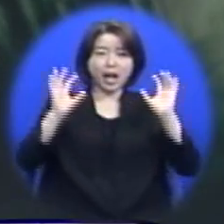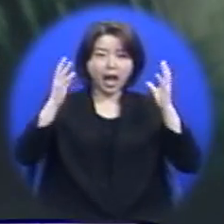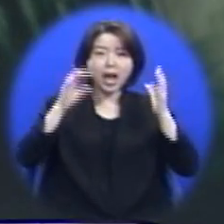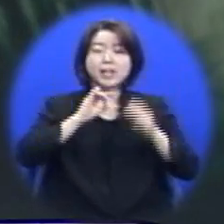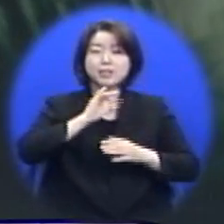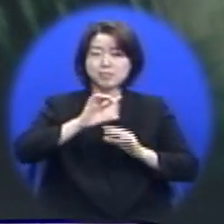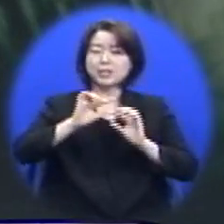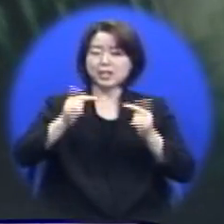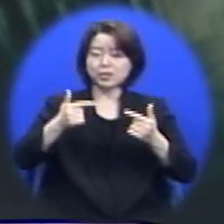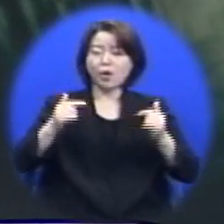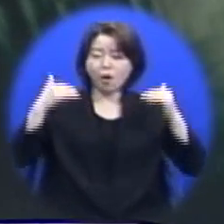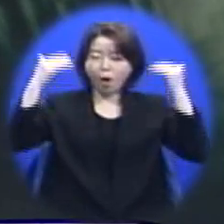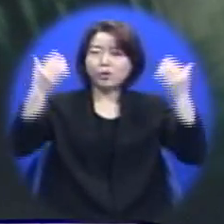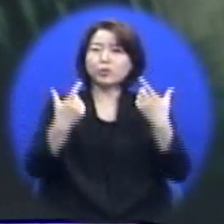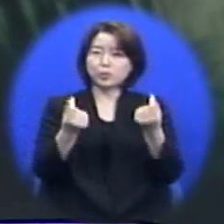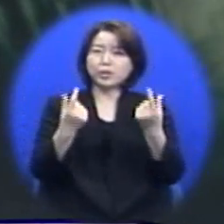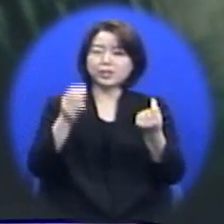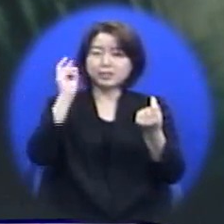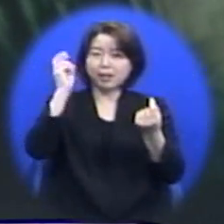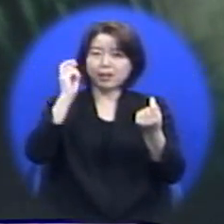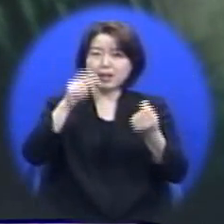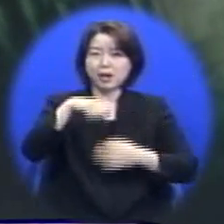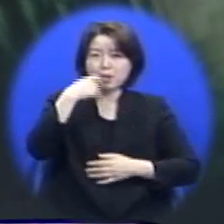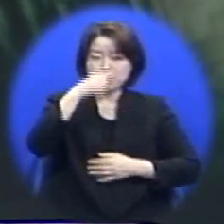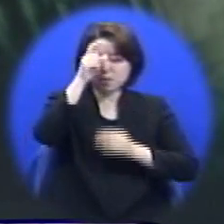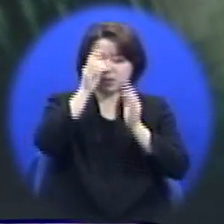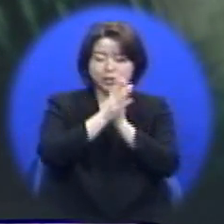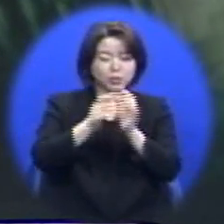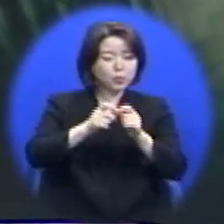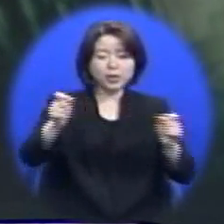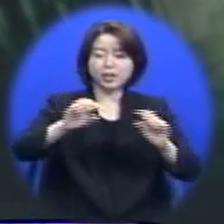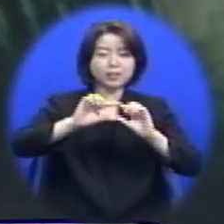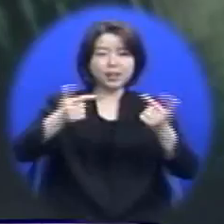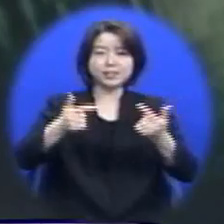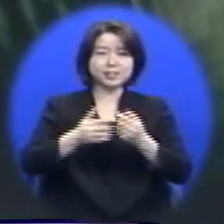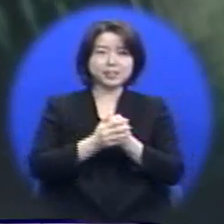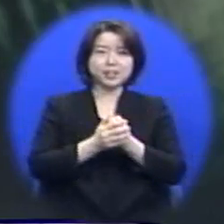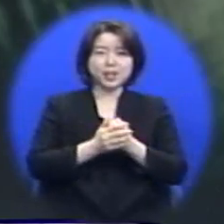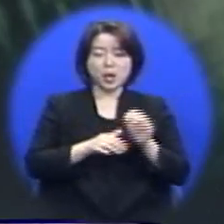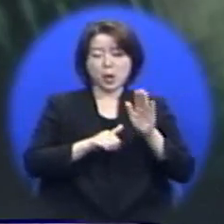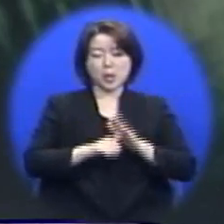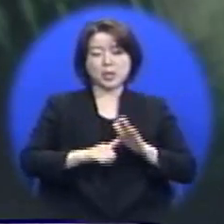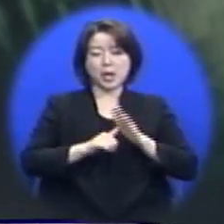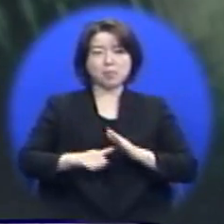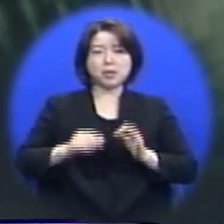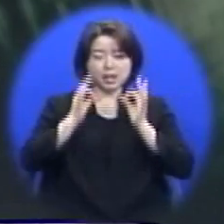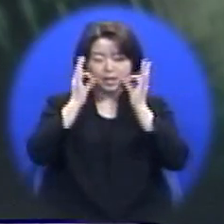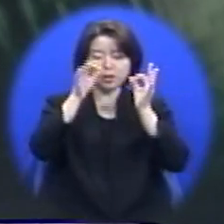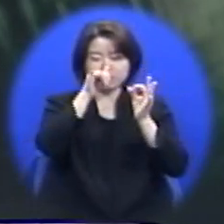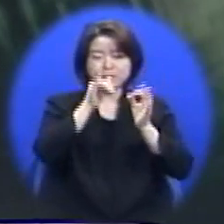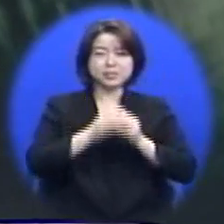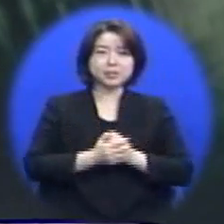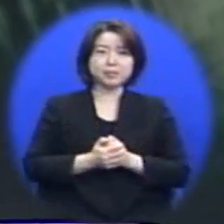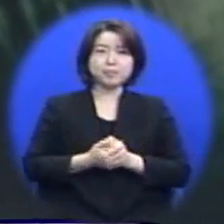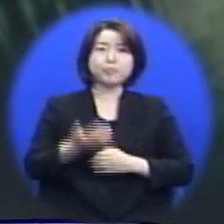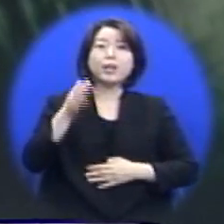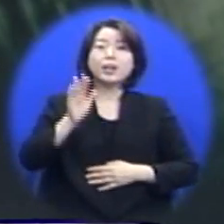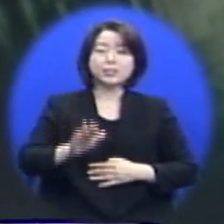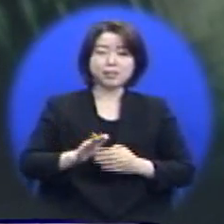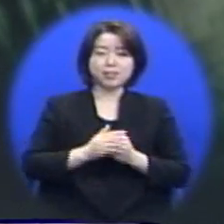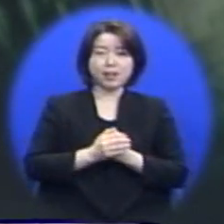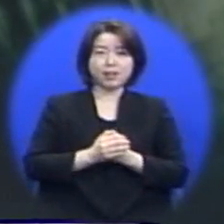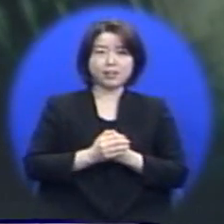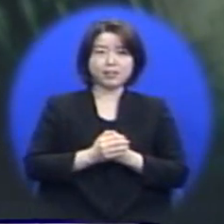아니고 어른들도 그렇겠구나. 식사 기도는 오래 하는 게 아니구나. 그래서 억제하려고 애를 씁니다만. 그러나